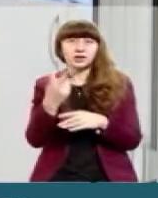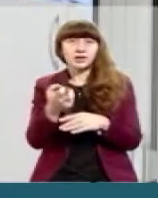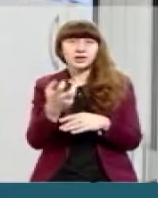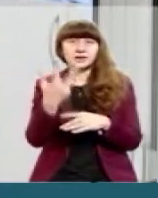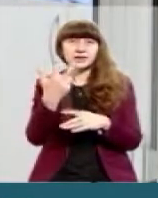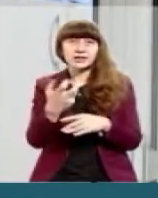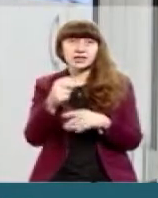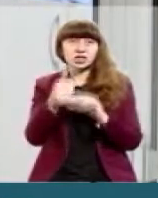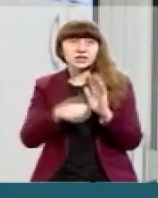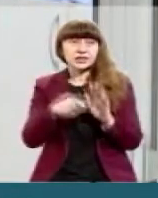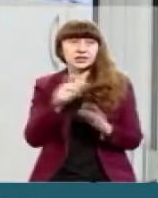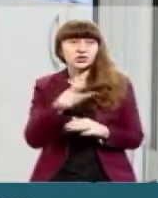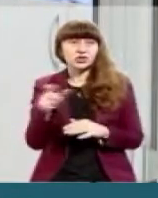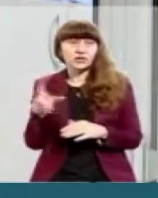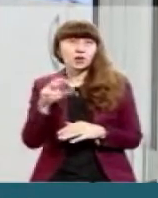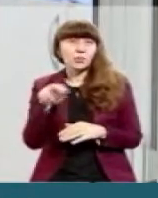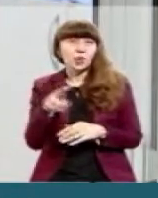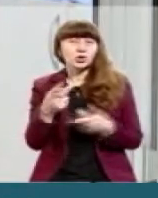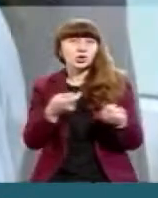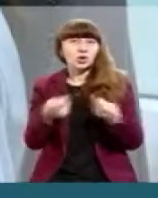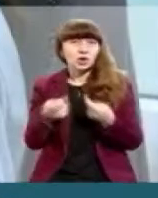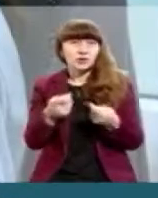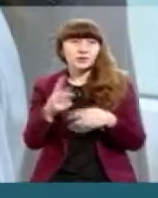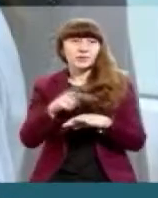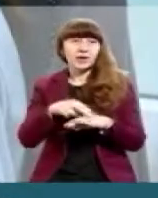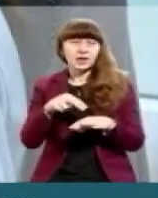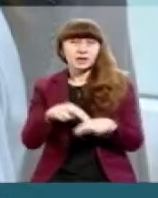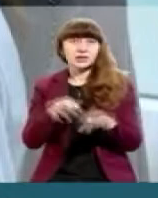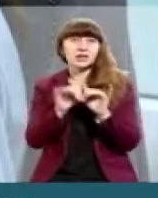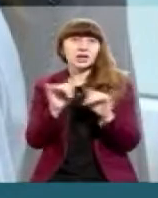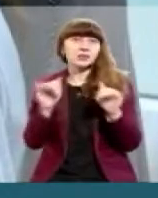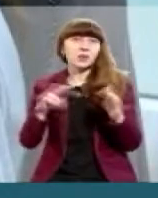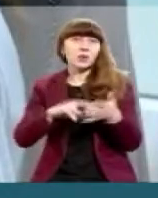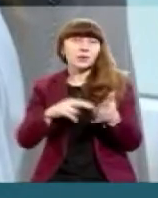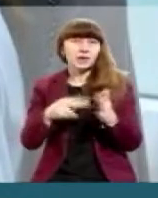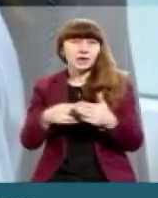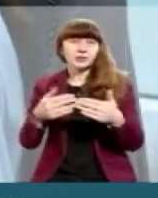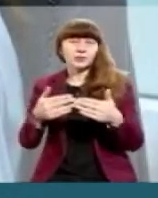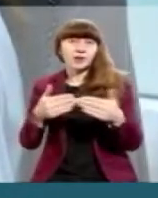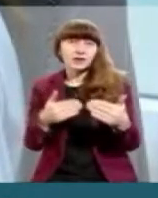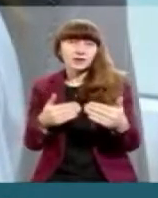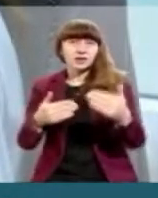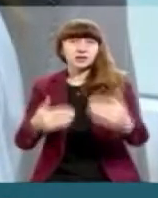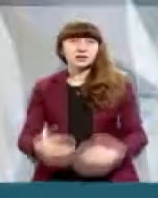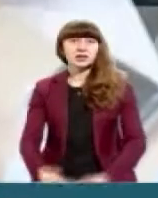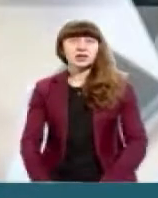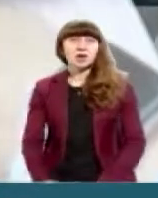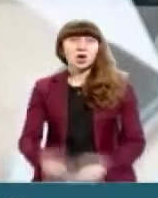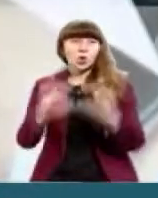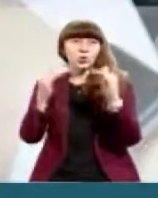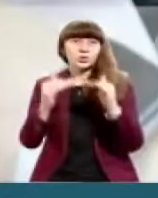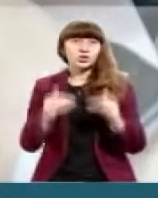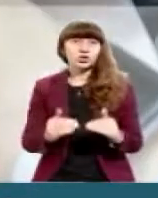Тәртіп сақшыларының басшылығымен 2022 жылға арналған отбасылық тұрмыстық қатынастар саласындағы қылмыстың алдын алу және